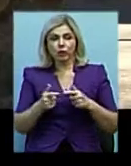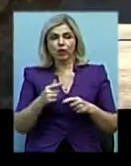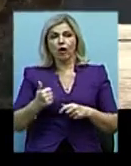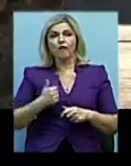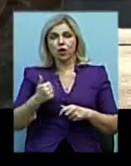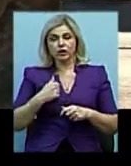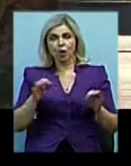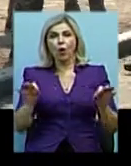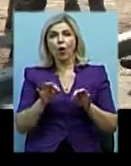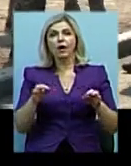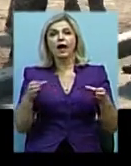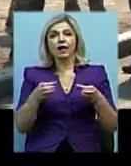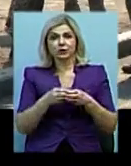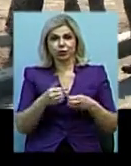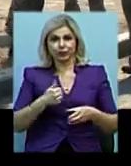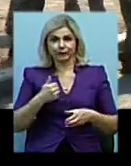військового оркестру.